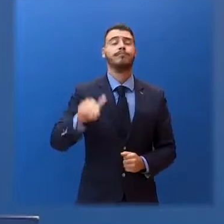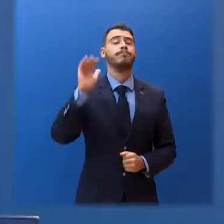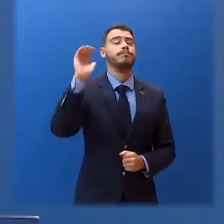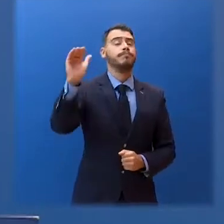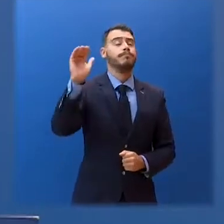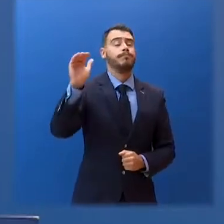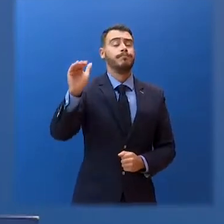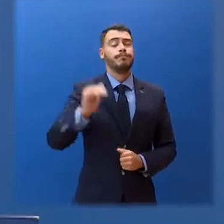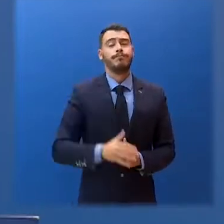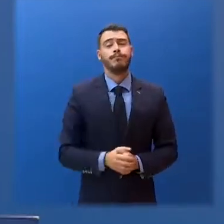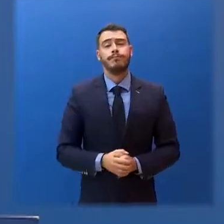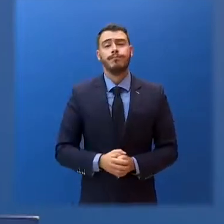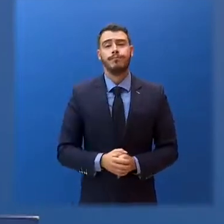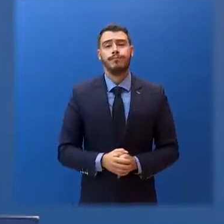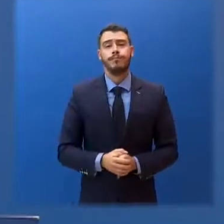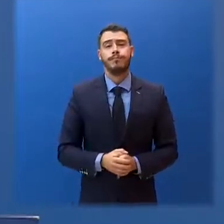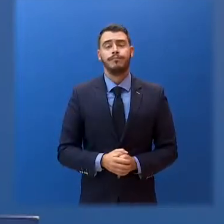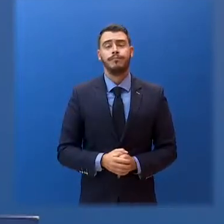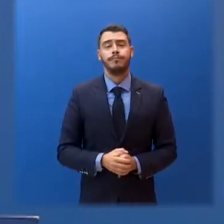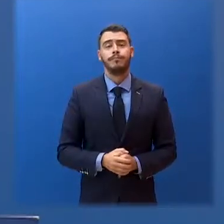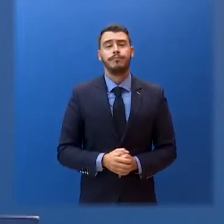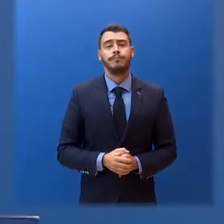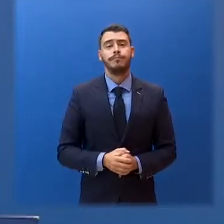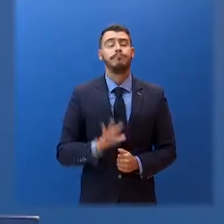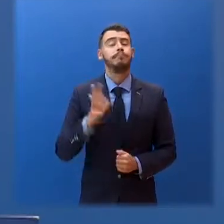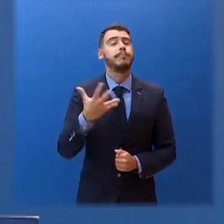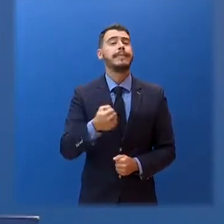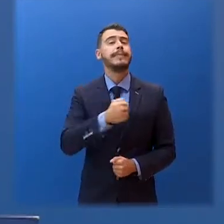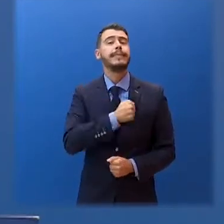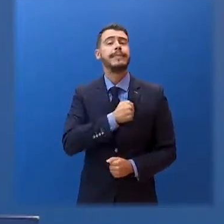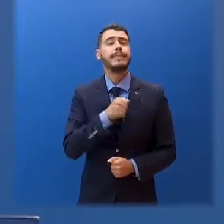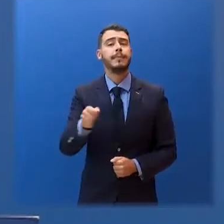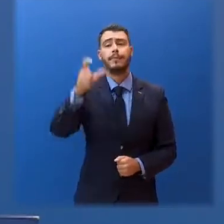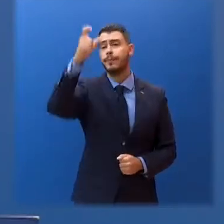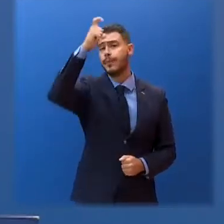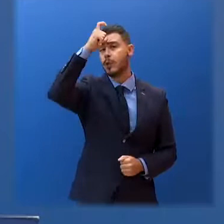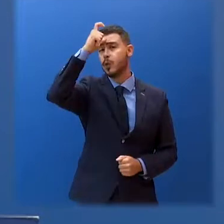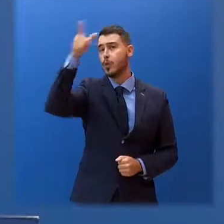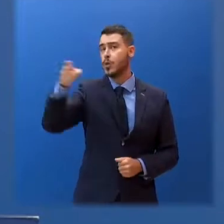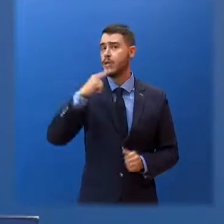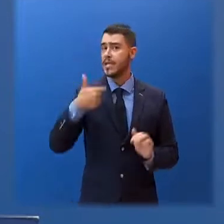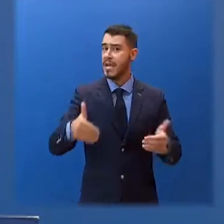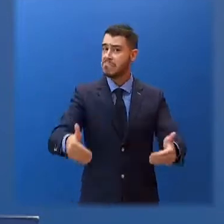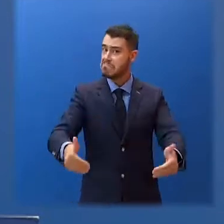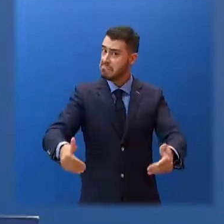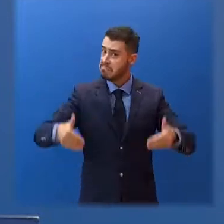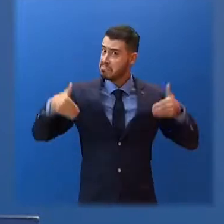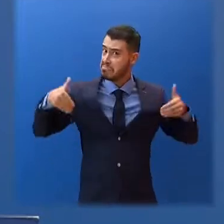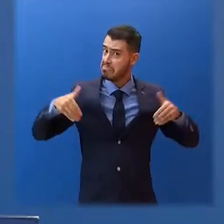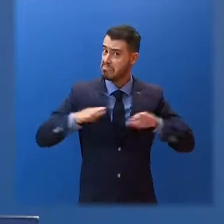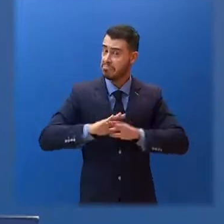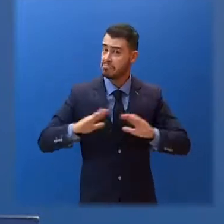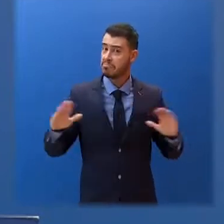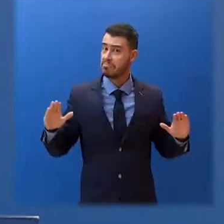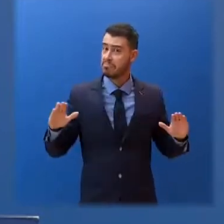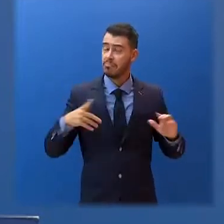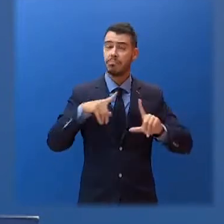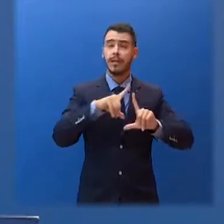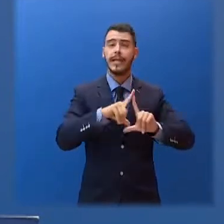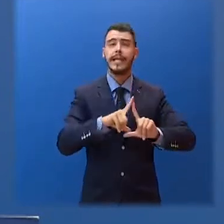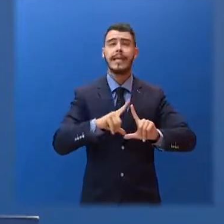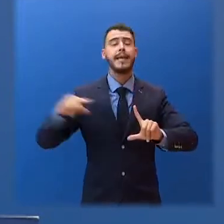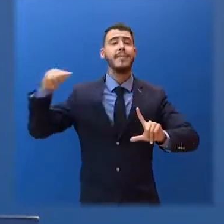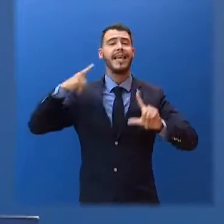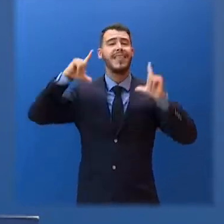πιθανό θεωρείτε ότι η Τουρκία θα υποχωρήσει από την πάγια θέση της θεσμική αναγνώριση της Κυπριακής